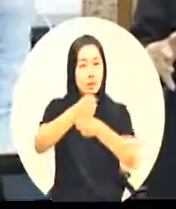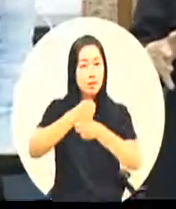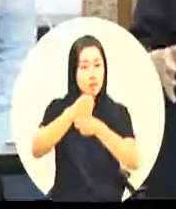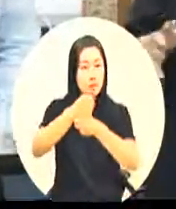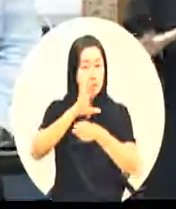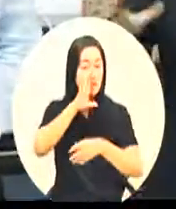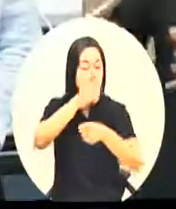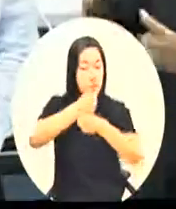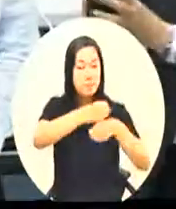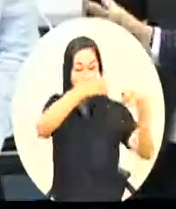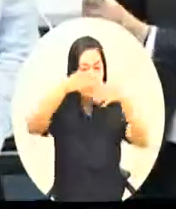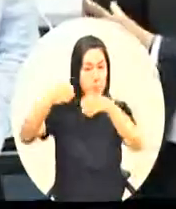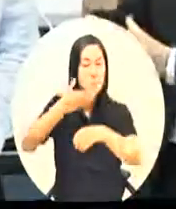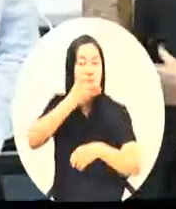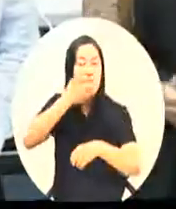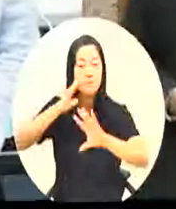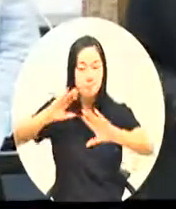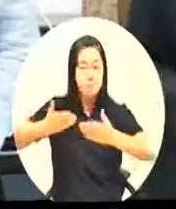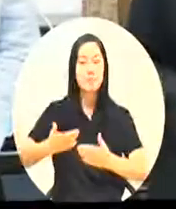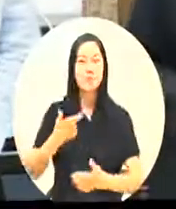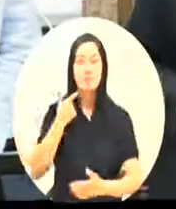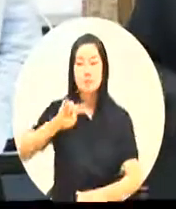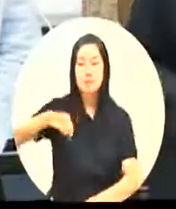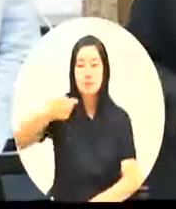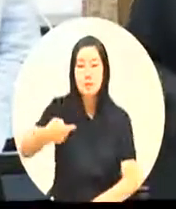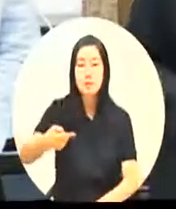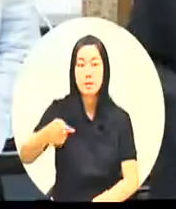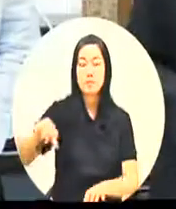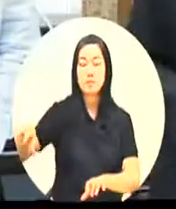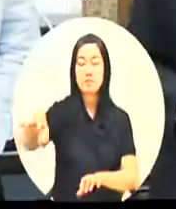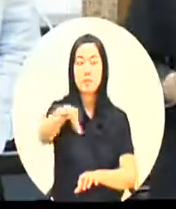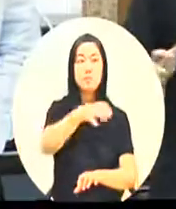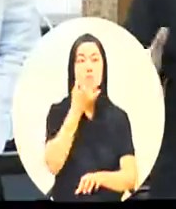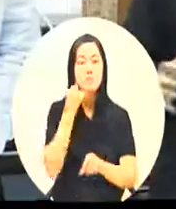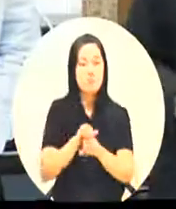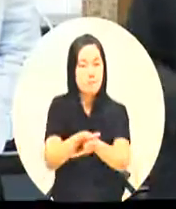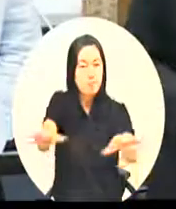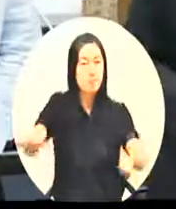样的社区能够也能够延伸到其他高雄市更多的社